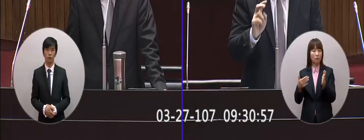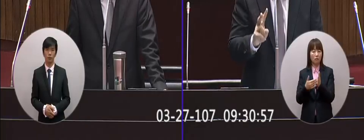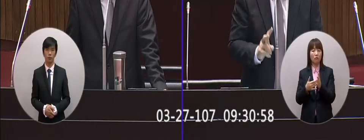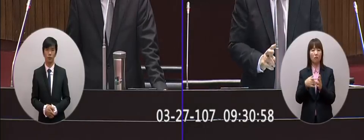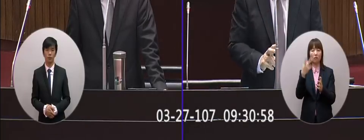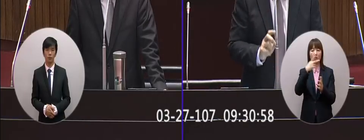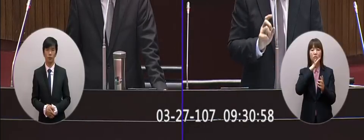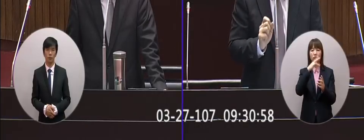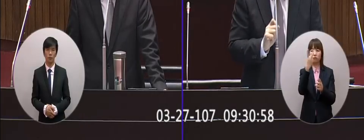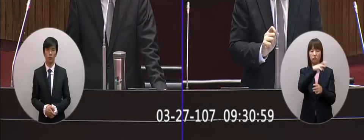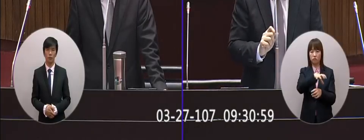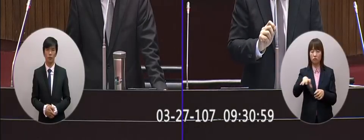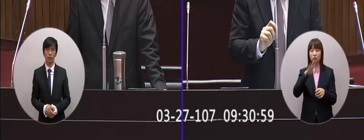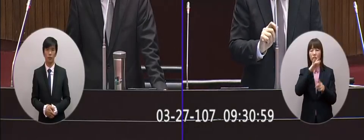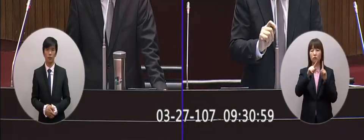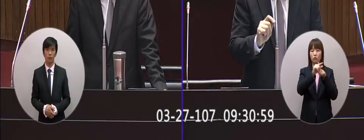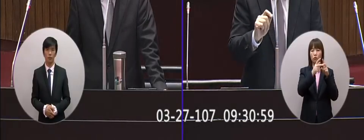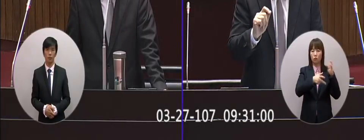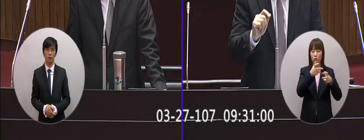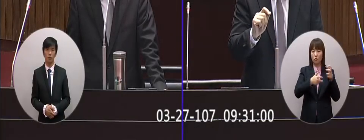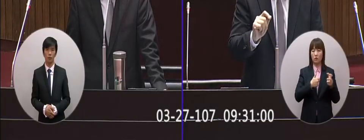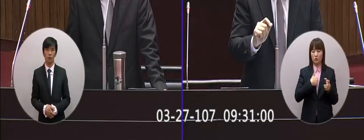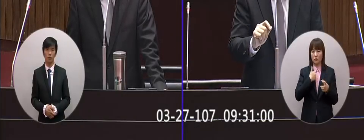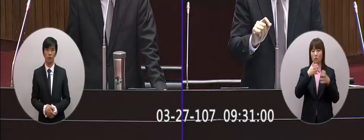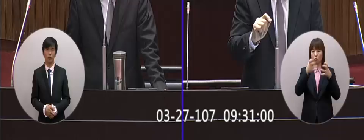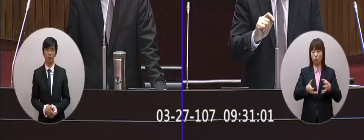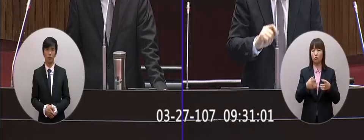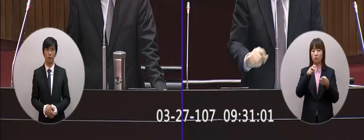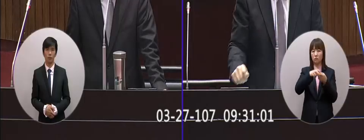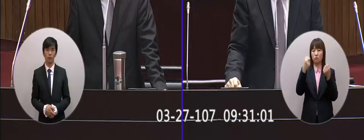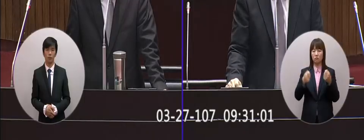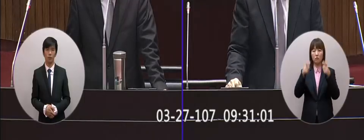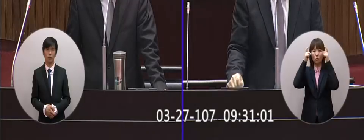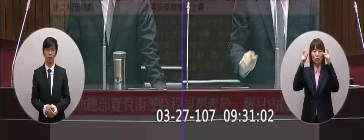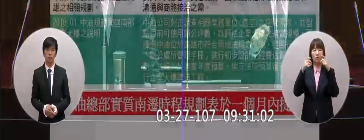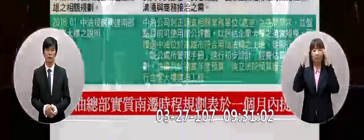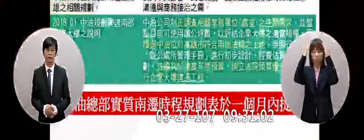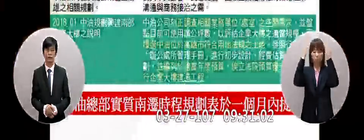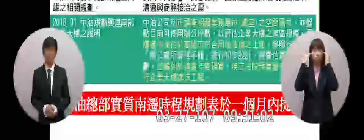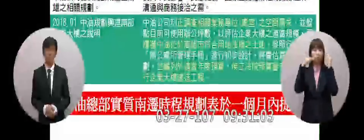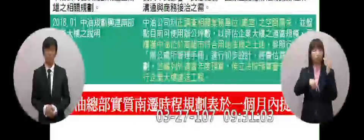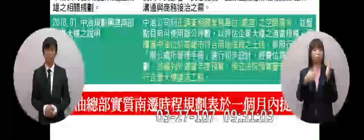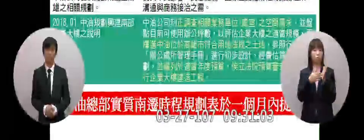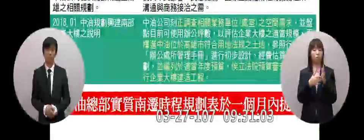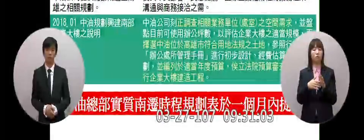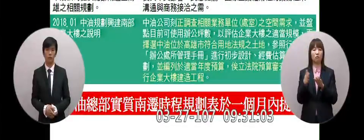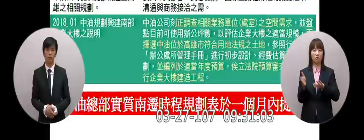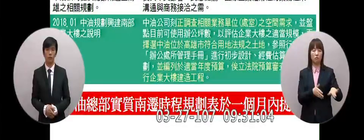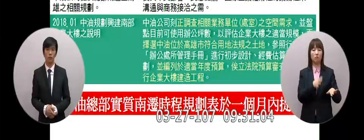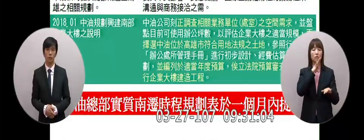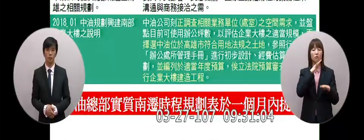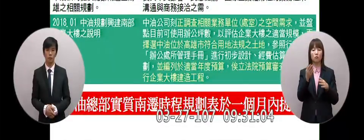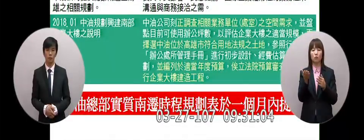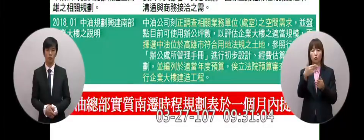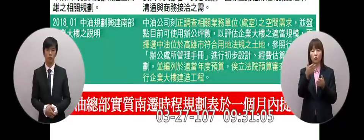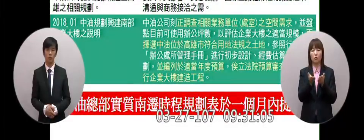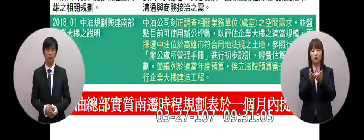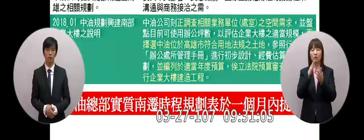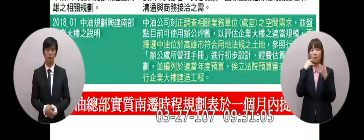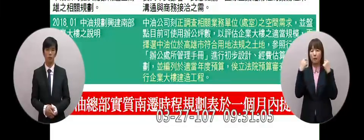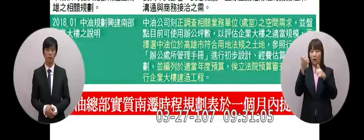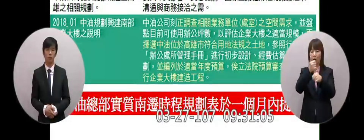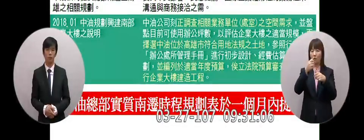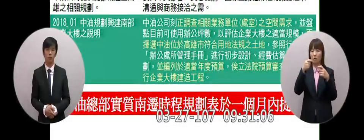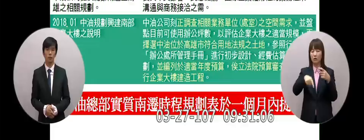实现在有两个单位，一个是中油已经实质的设置在高雄南子了，那另外一个是我们的渔业署，它原来就